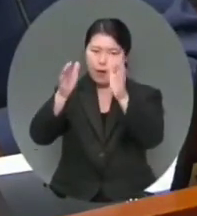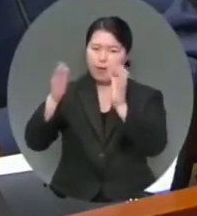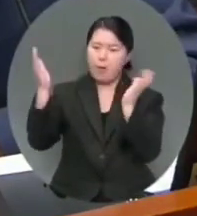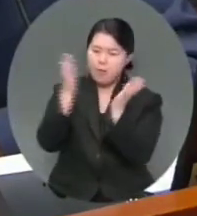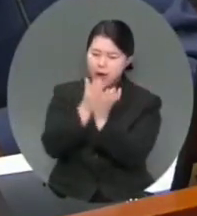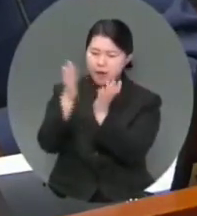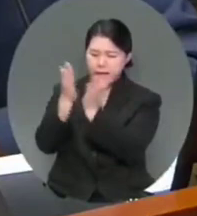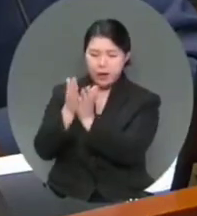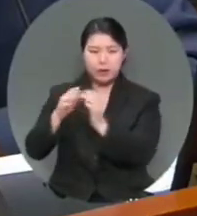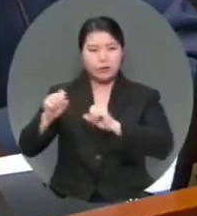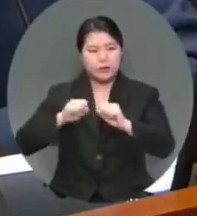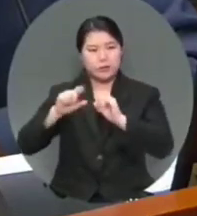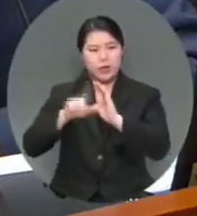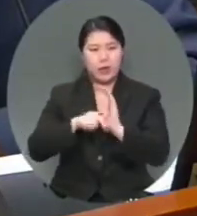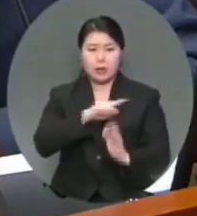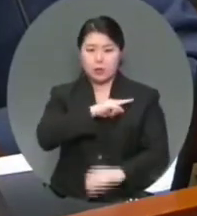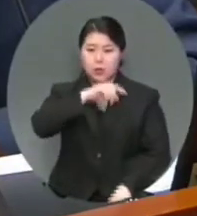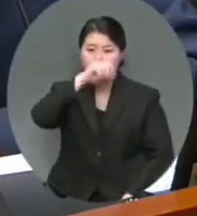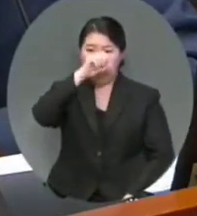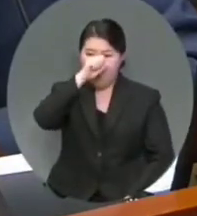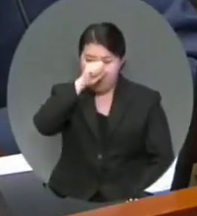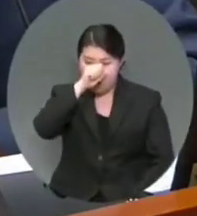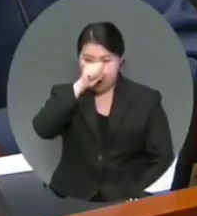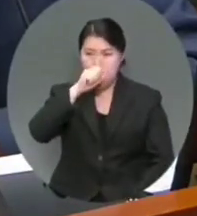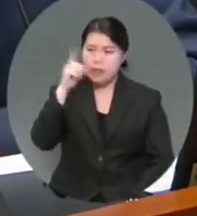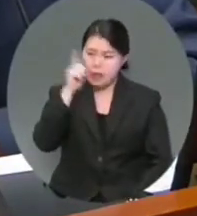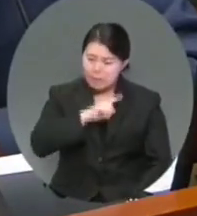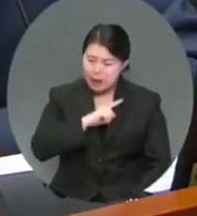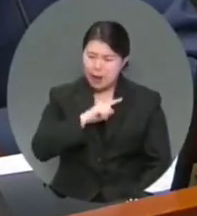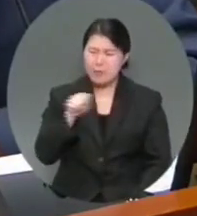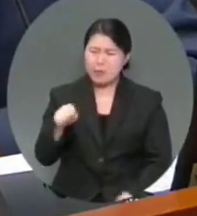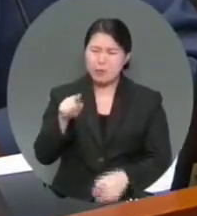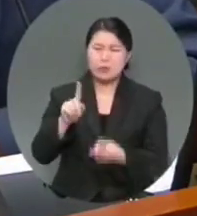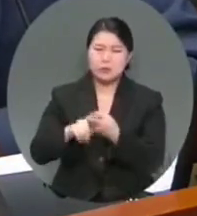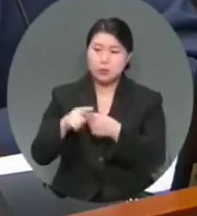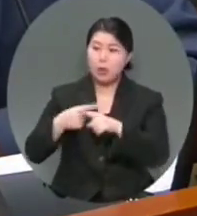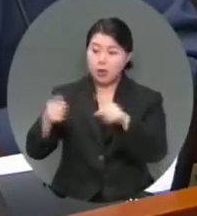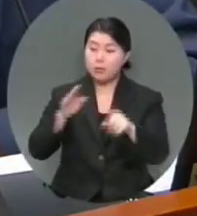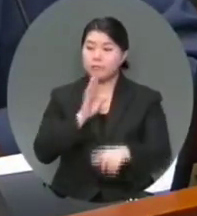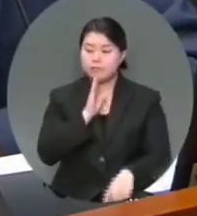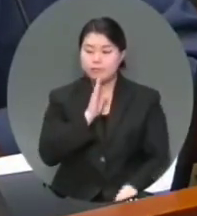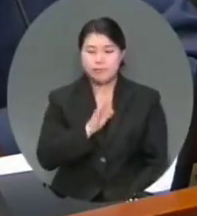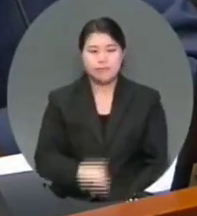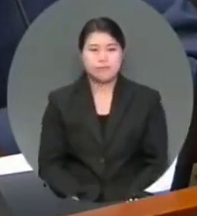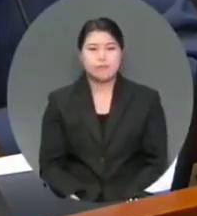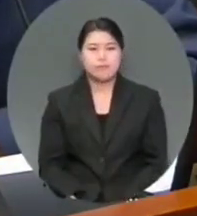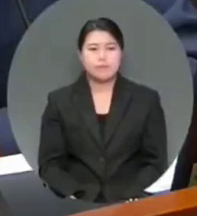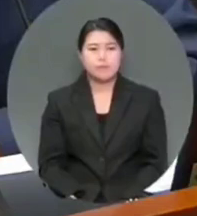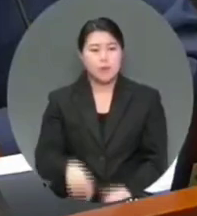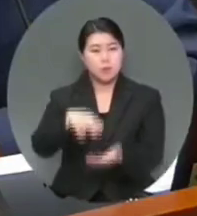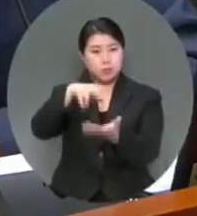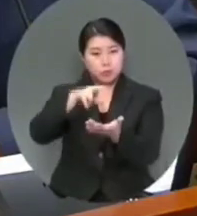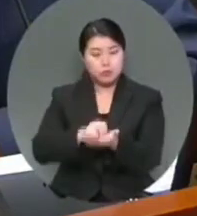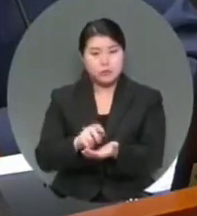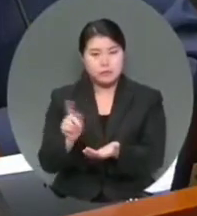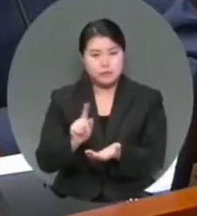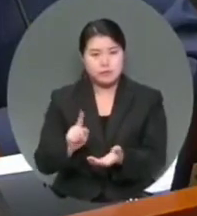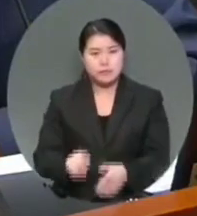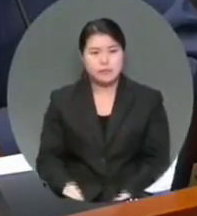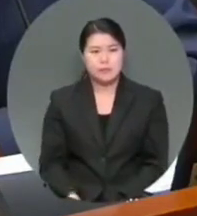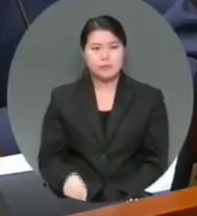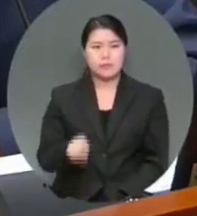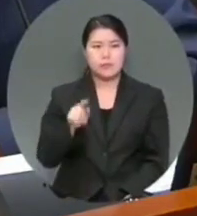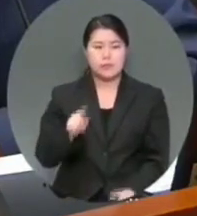비춰 봤을 때 좋은 방향을 갖고 있느냐 그렇지 않은 것인가에 대한 최종적으로 판단을 하실 거 아니겠습니까? 그런데 네. 문제는 그